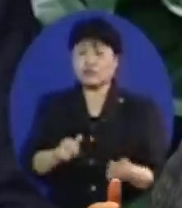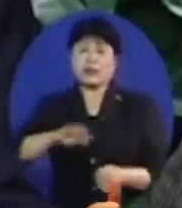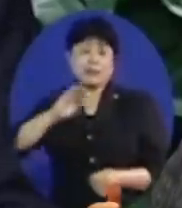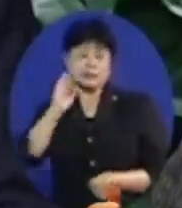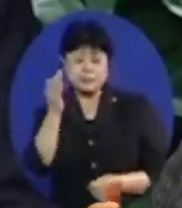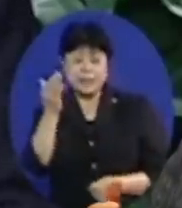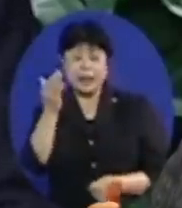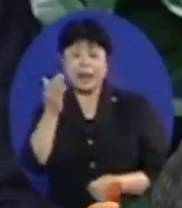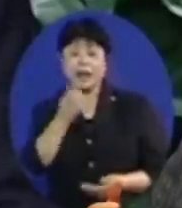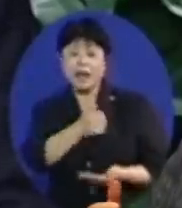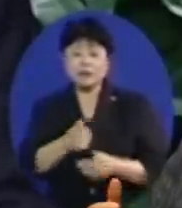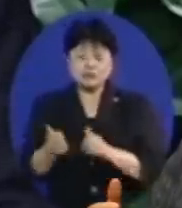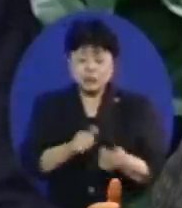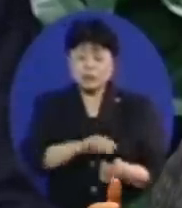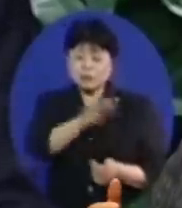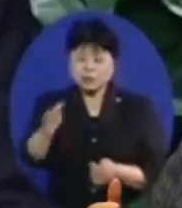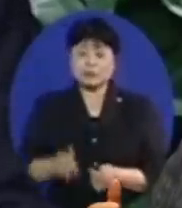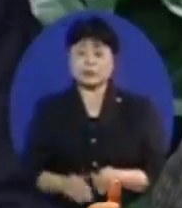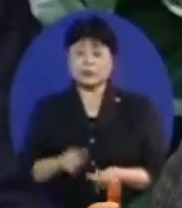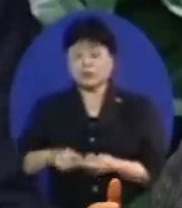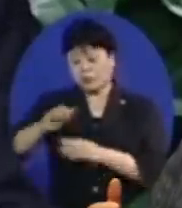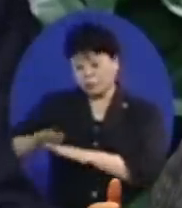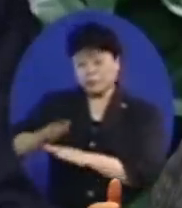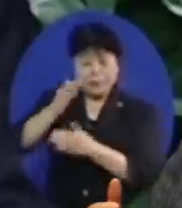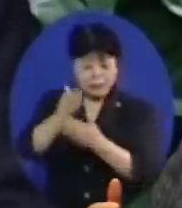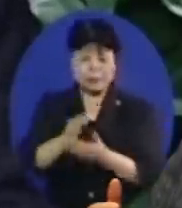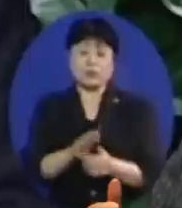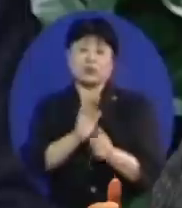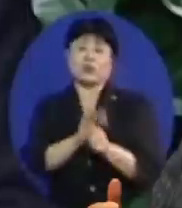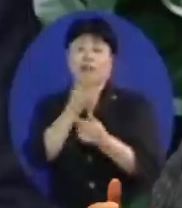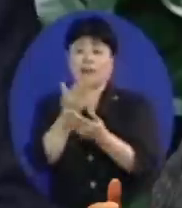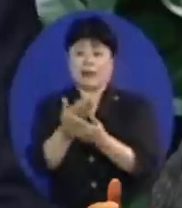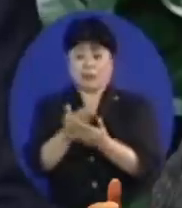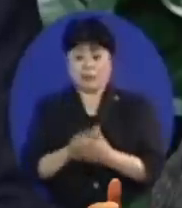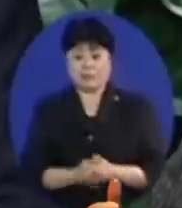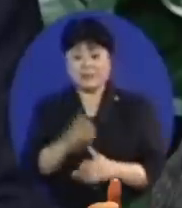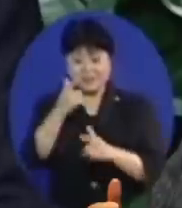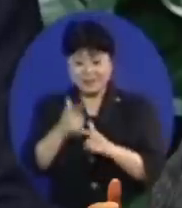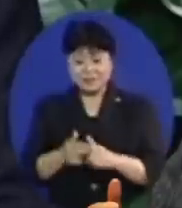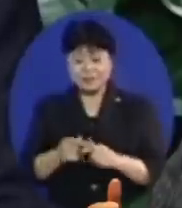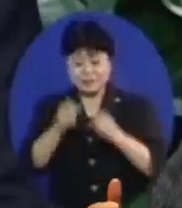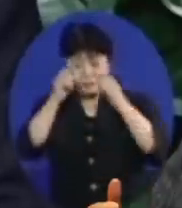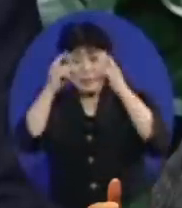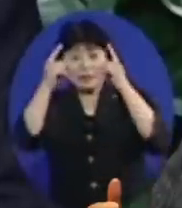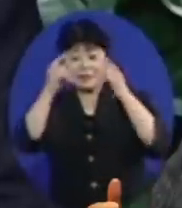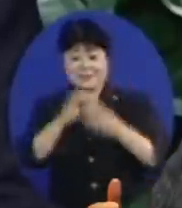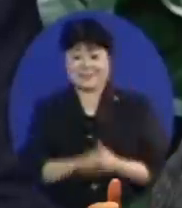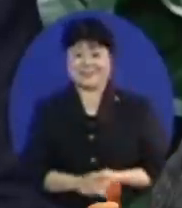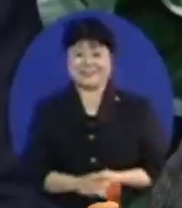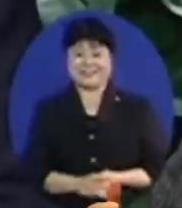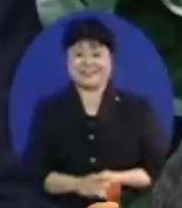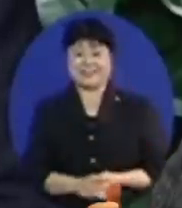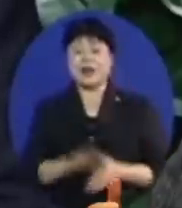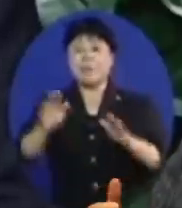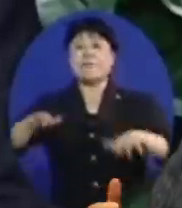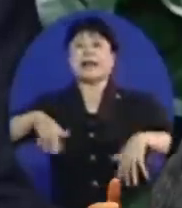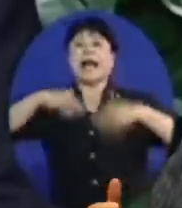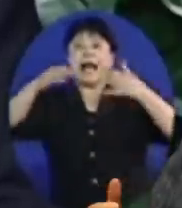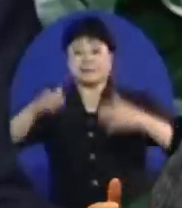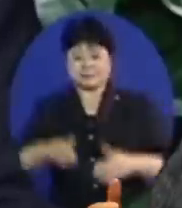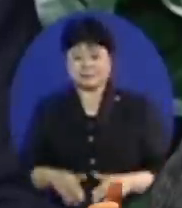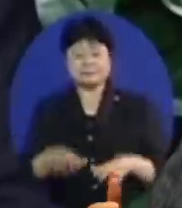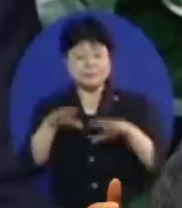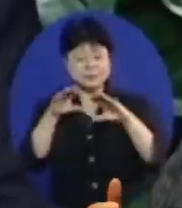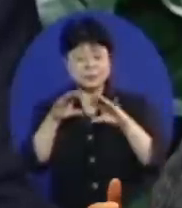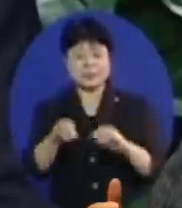되었나이다. 죽게 된 우리를 그대로 내버려 두시겠나이까. 예수님이 일어나셔서 바람아